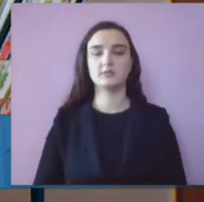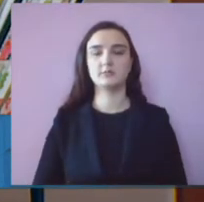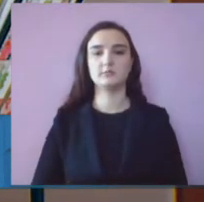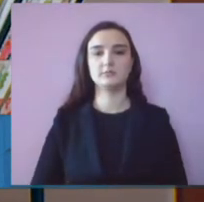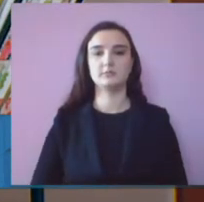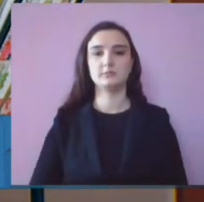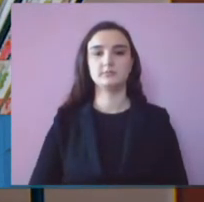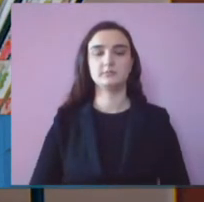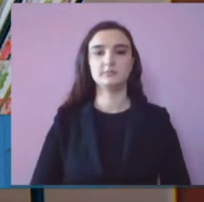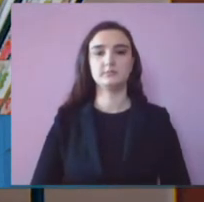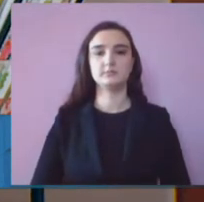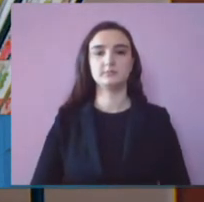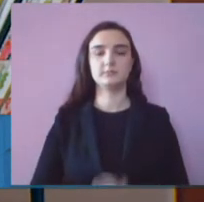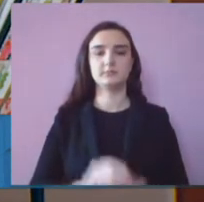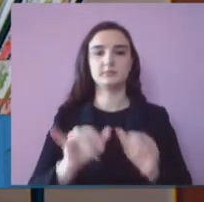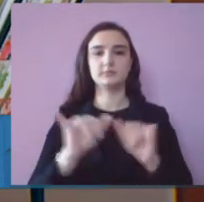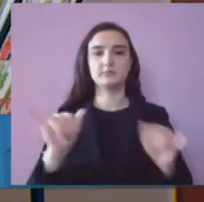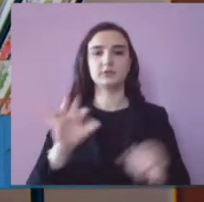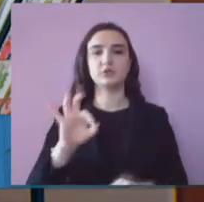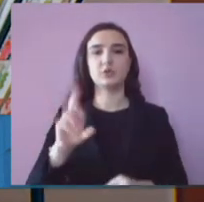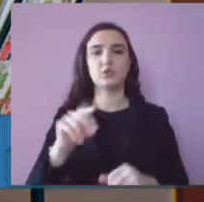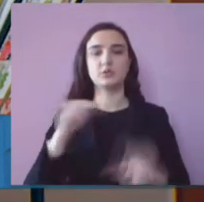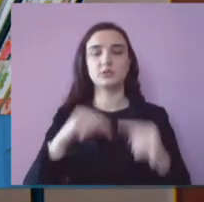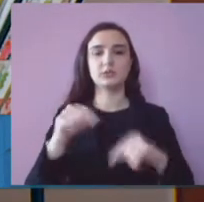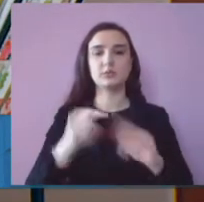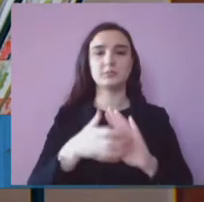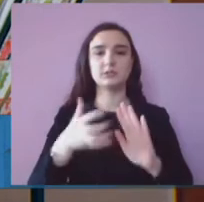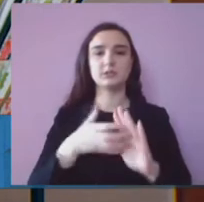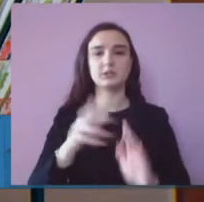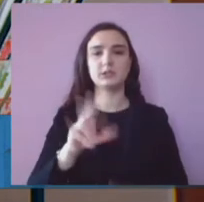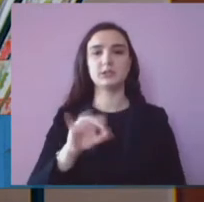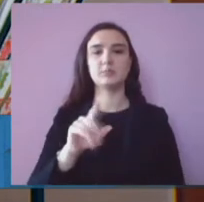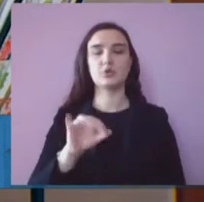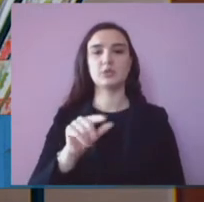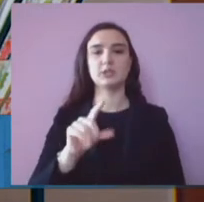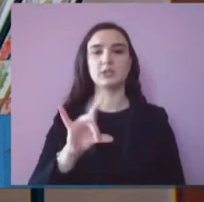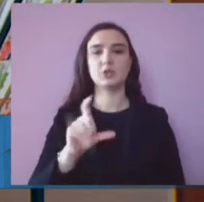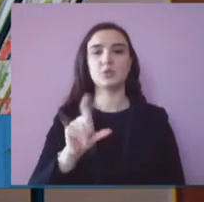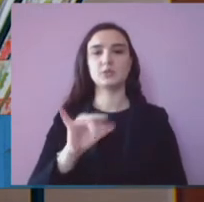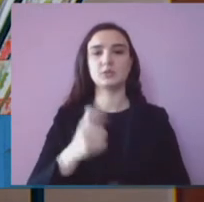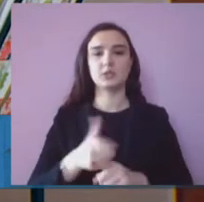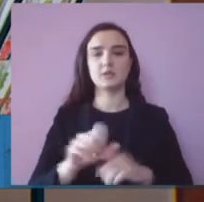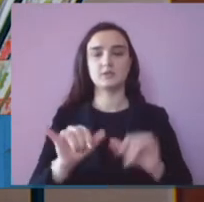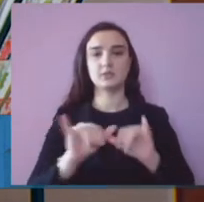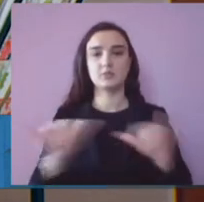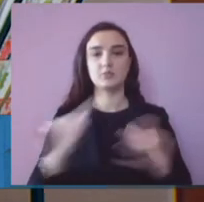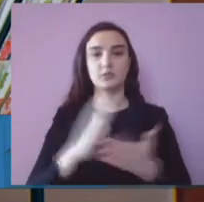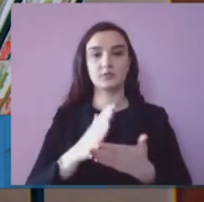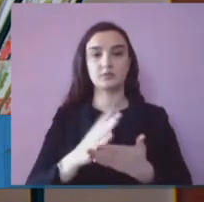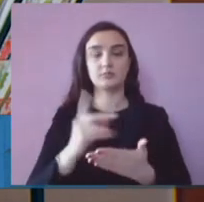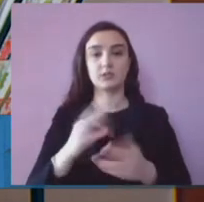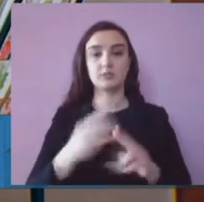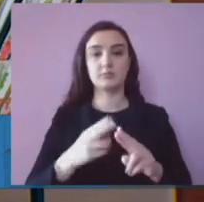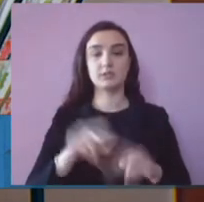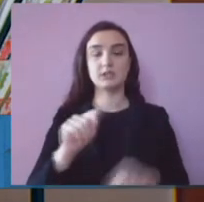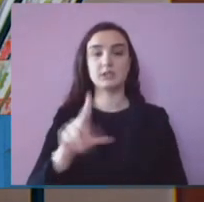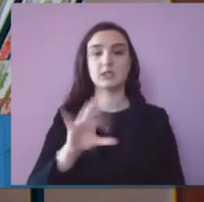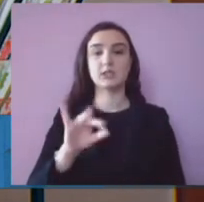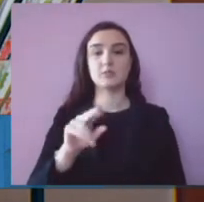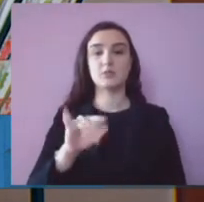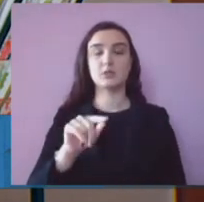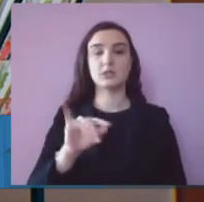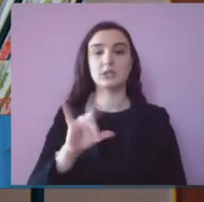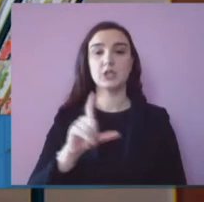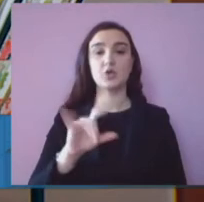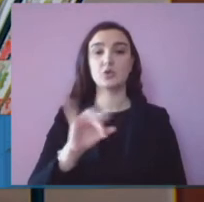და შესაბამისად იოდის დეფიციტით გამოწვეული ჰიპოთიროიდოზიც ძალიან არის გავრცელებული. თუმცა ეს ჰიპოთიროიდოზი ხშირად